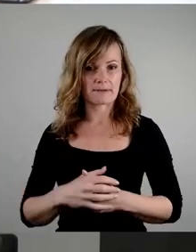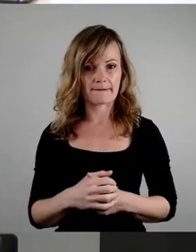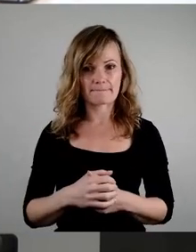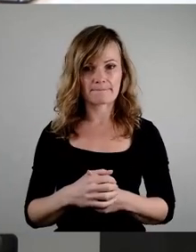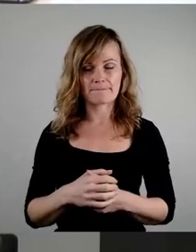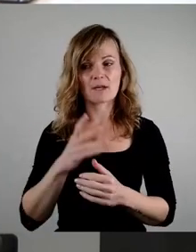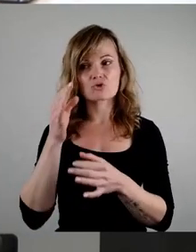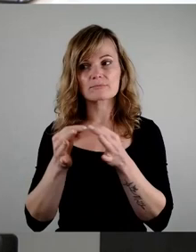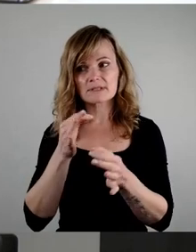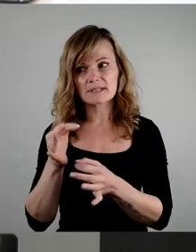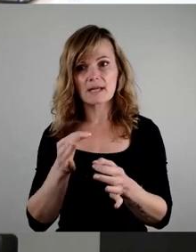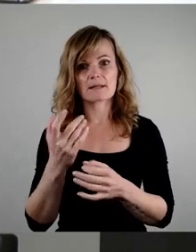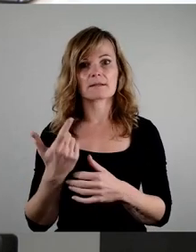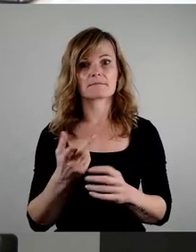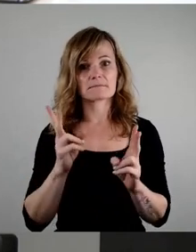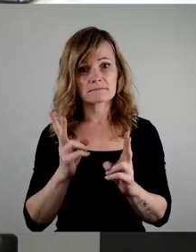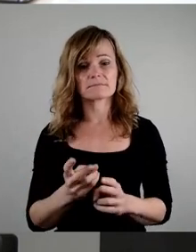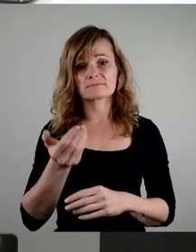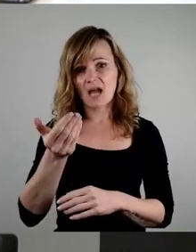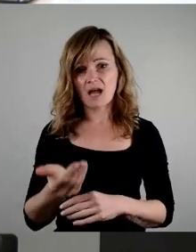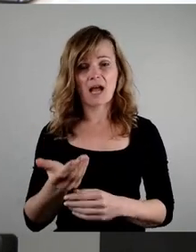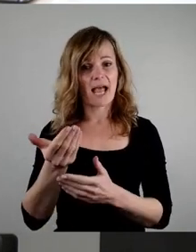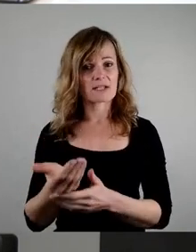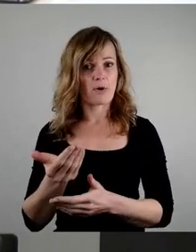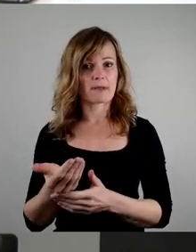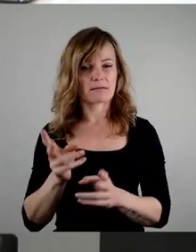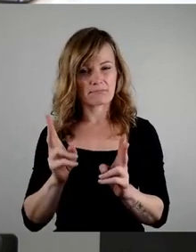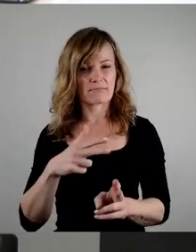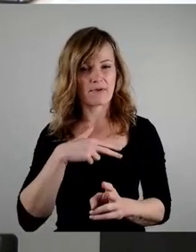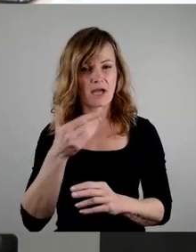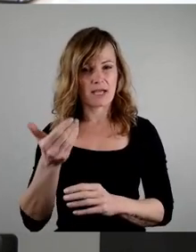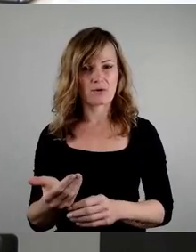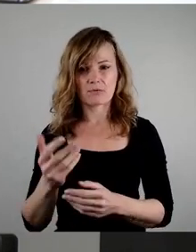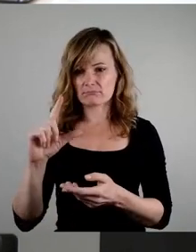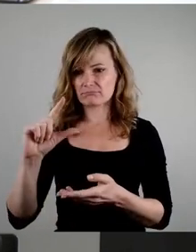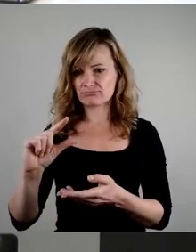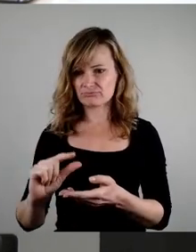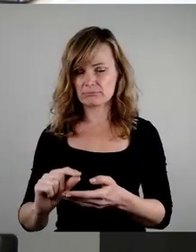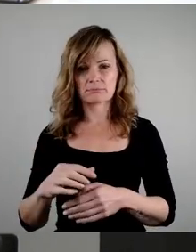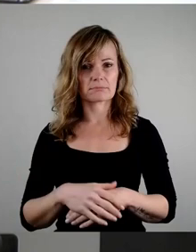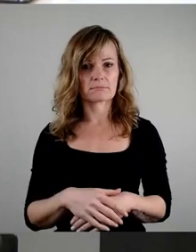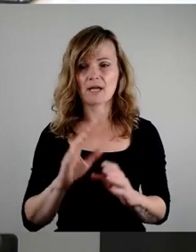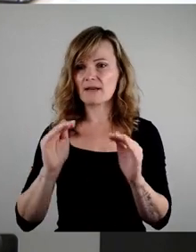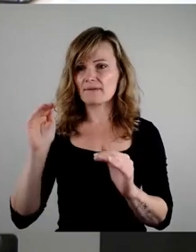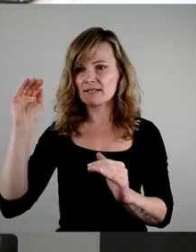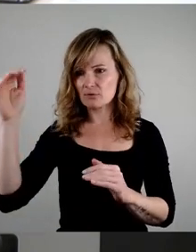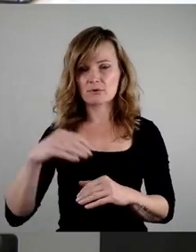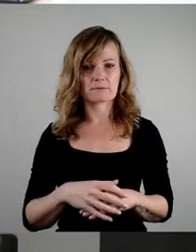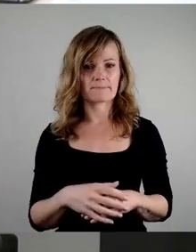Insbesondere aufgrund sinkender Realeinkommen, auch hier frisst die Inflation und Rentenbesteuerung die Rentenerhöhung